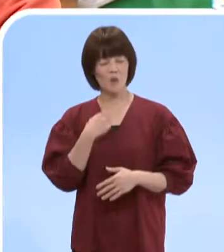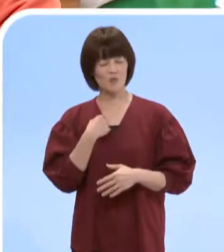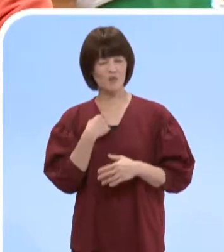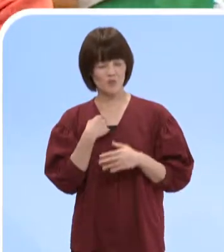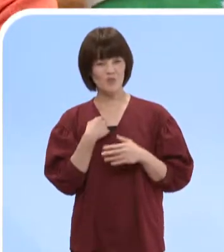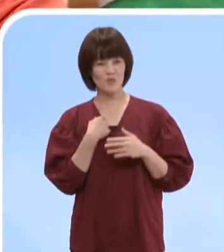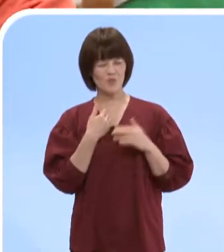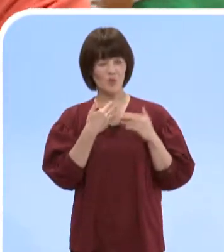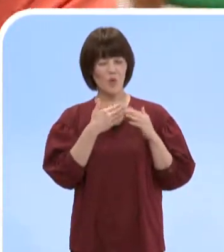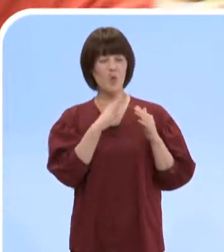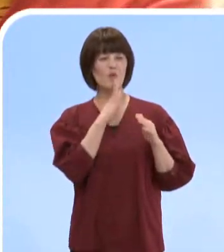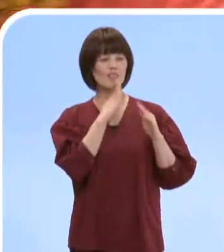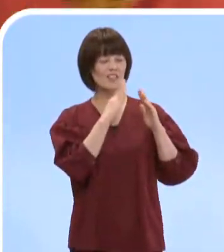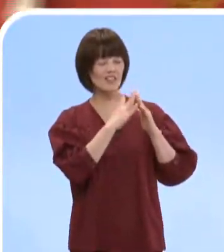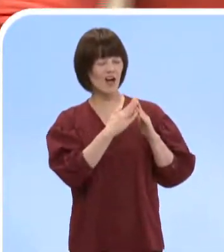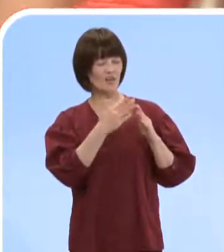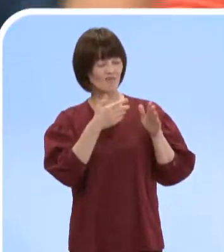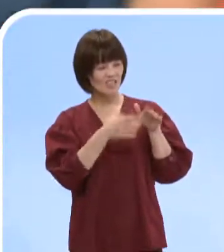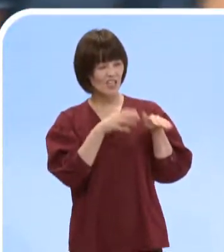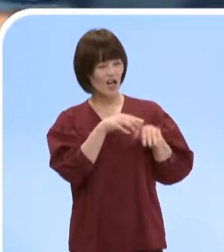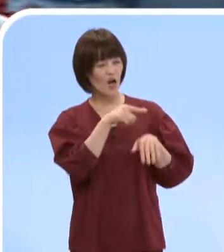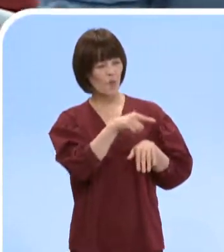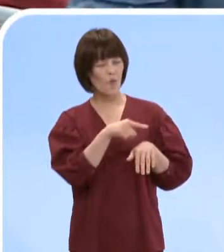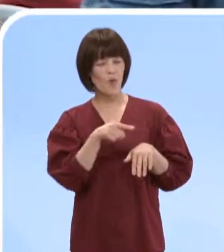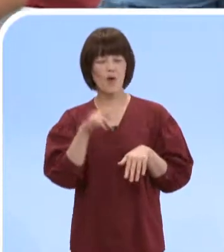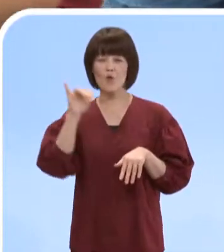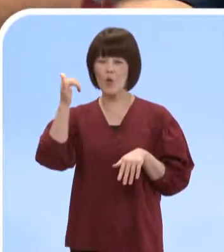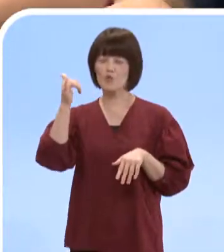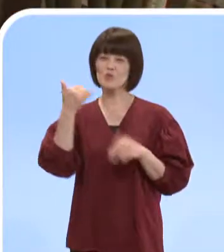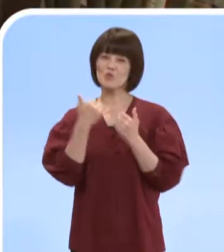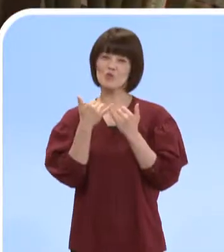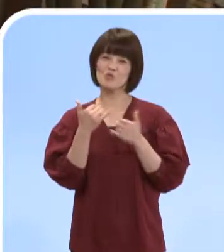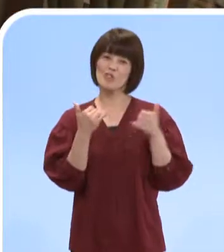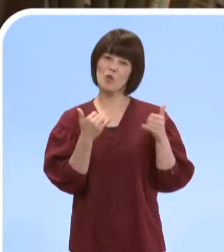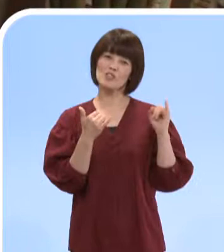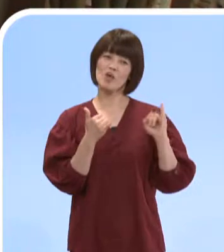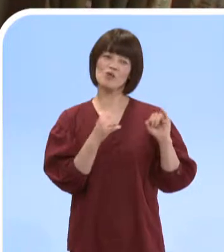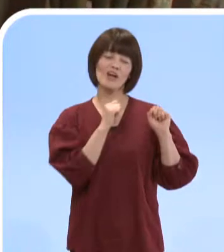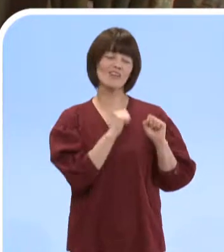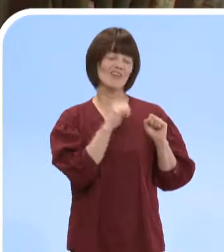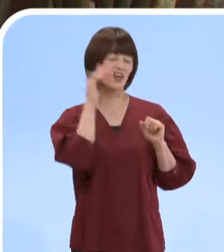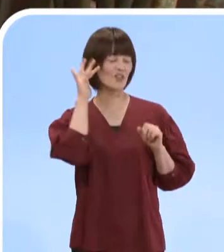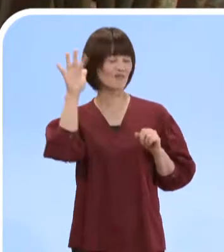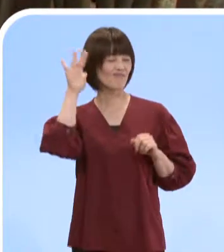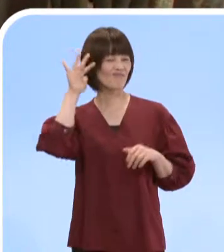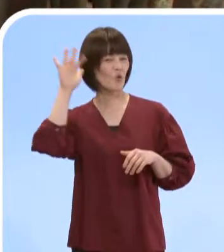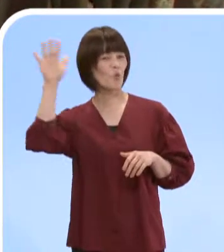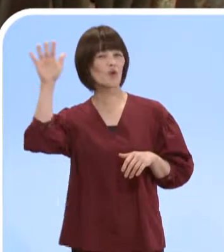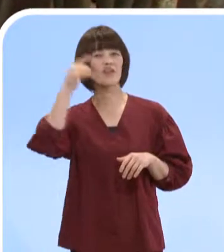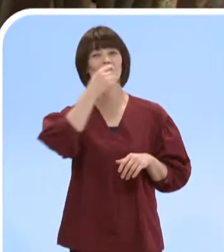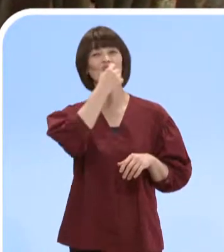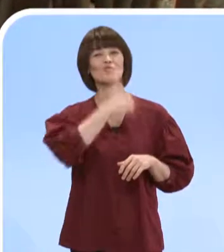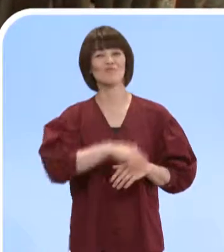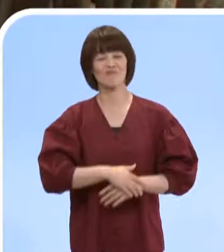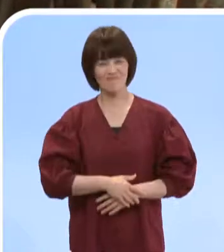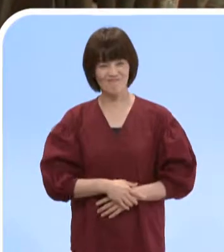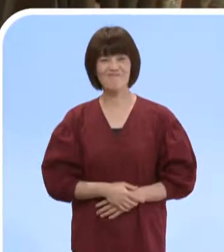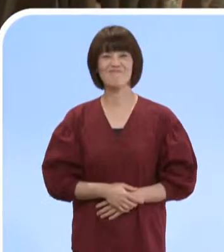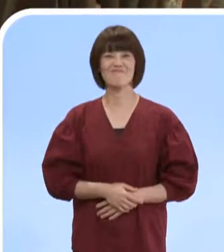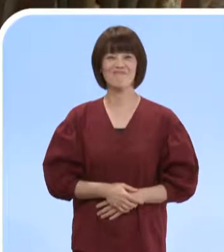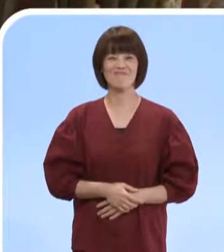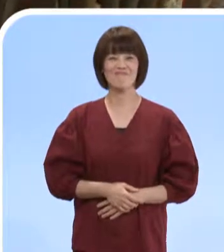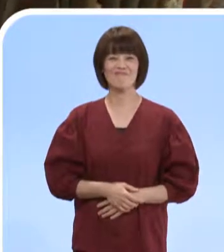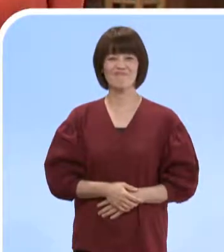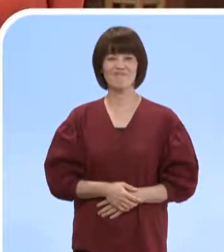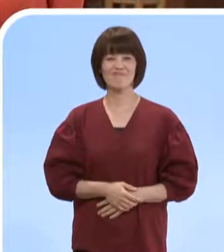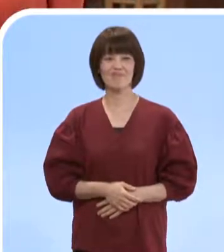おばちゃんおったなってなんとなく懐かしい気持ちになるんですよ。原風景みたいな。 何の原 風景。田舎の